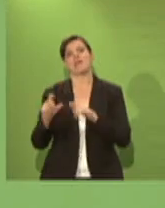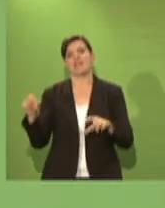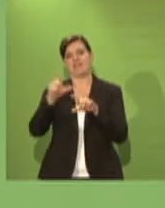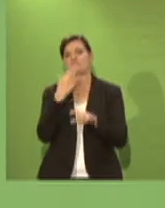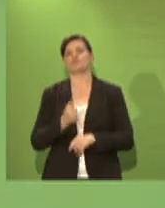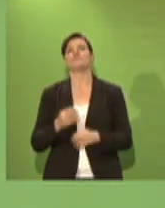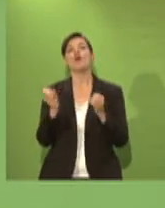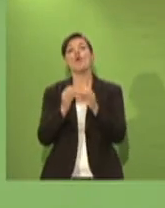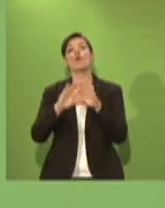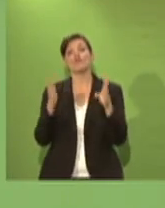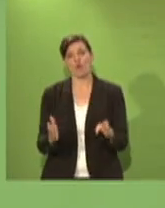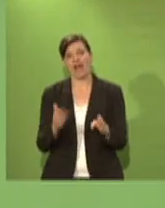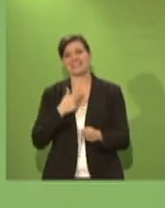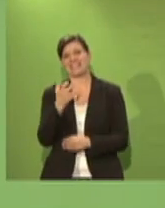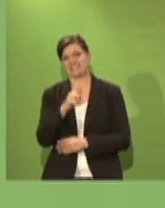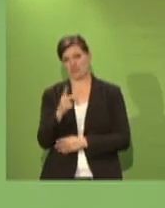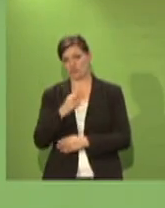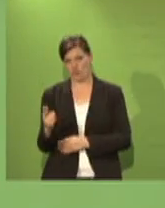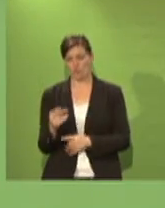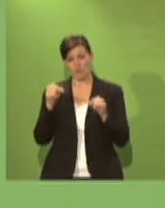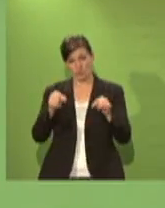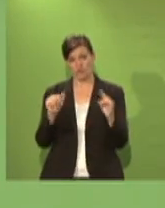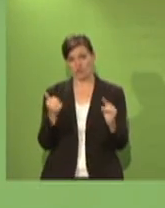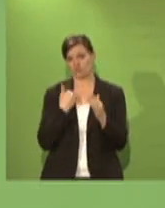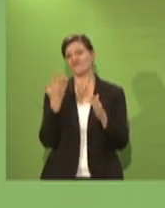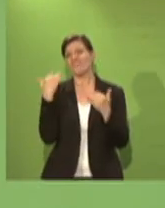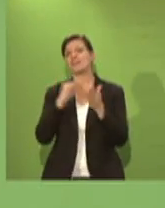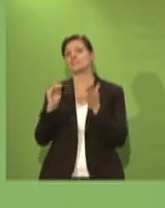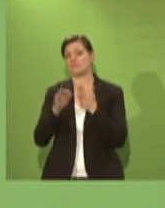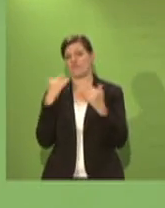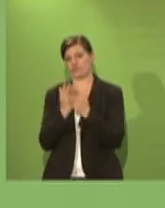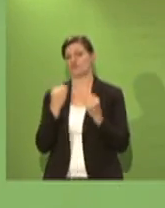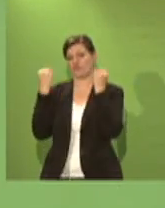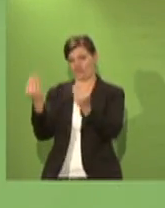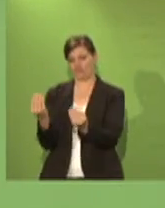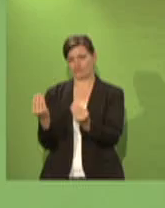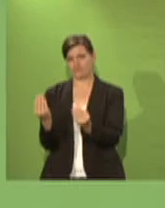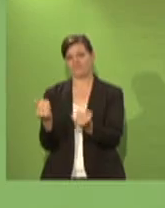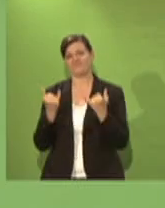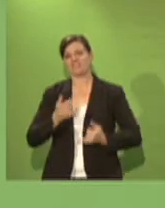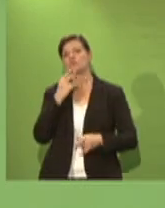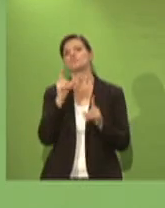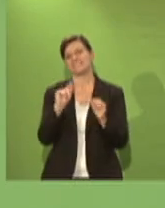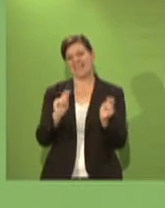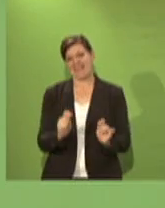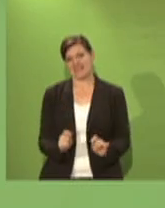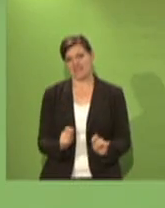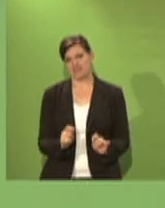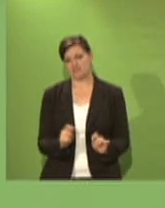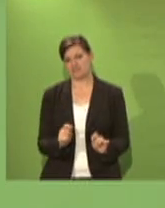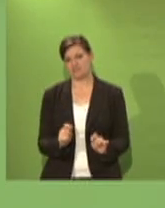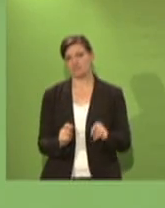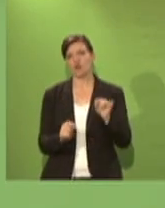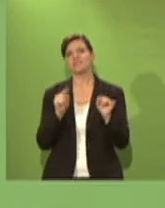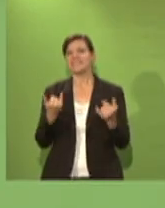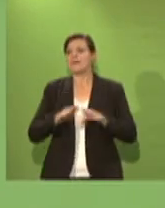bei 30.000 Euro. Auch hier, das habe ich in meiner schriftlichen Bewerbung eingereicht, möchte ich ein paar Änderungen einbringen, dass wir auch hier auf